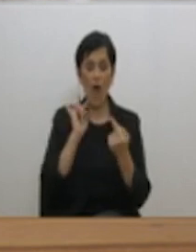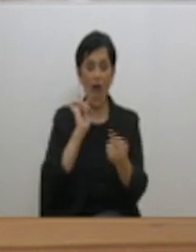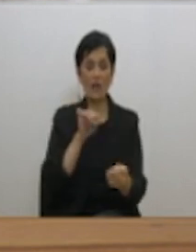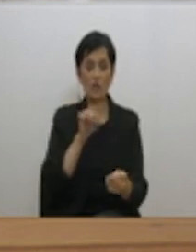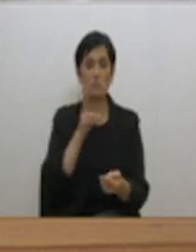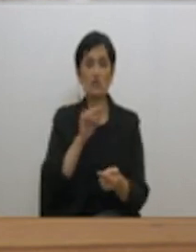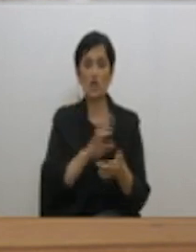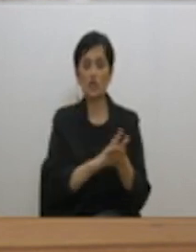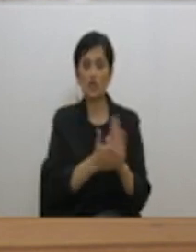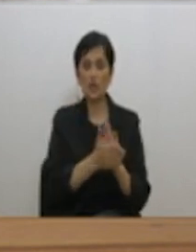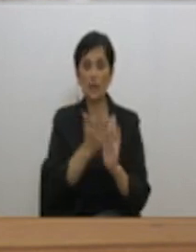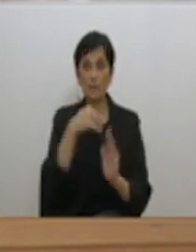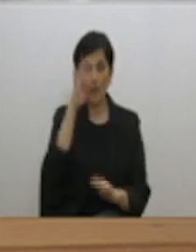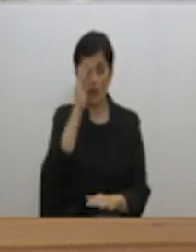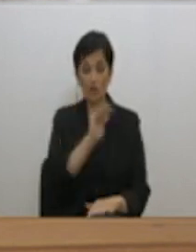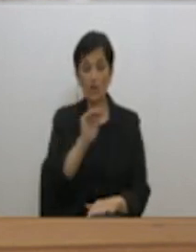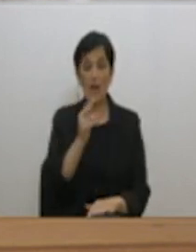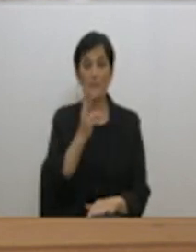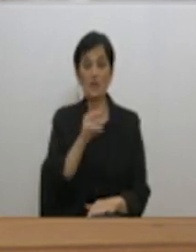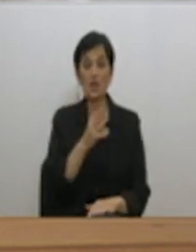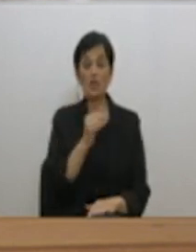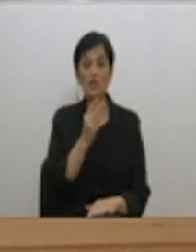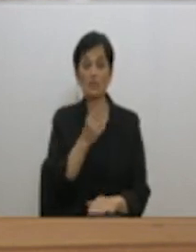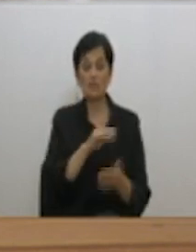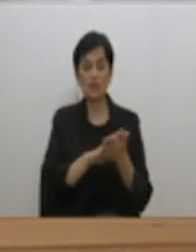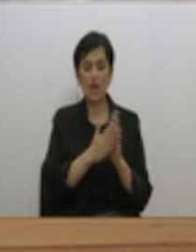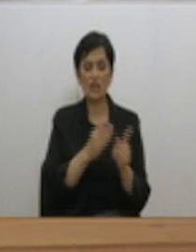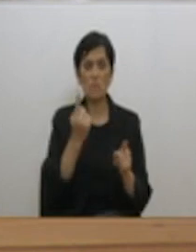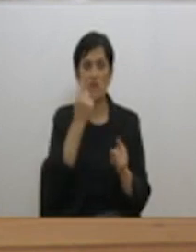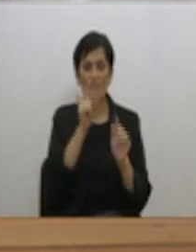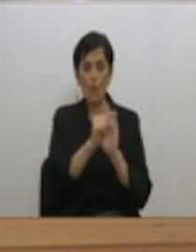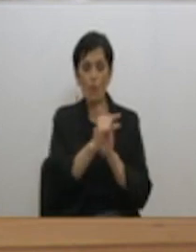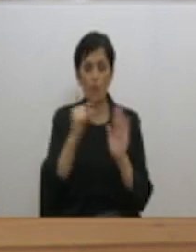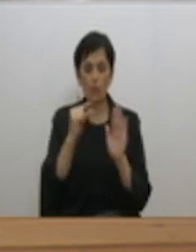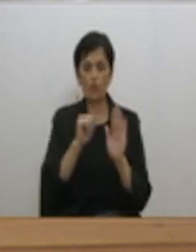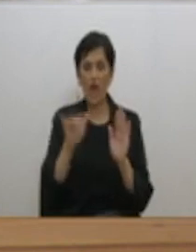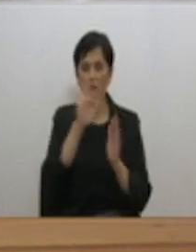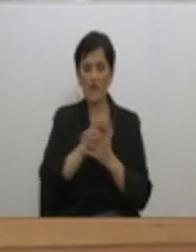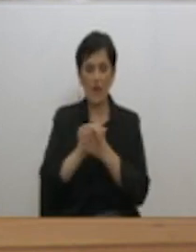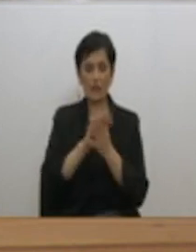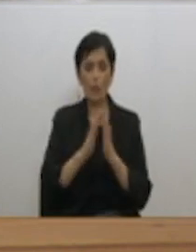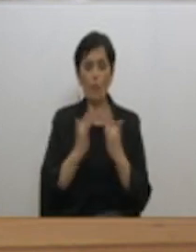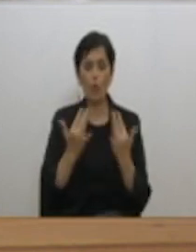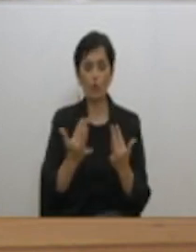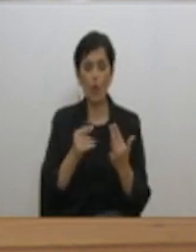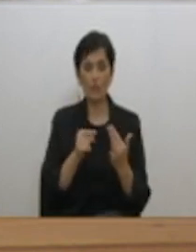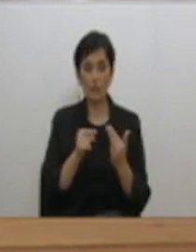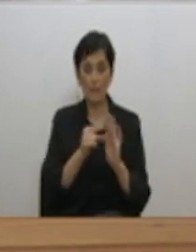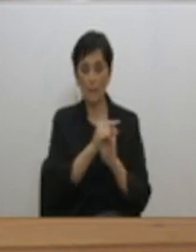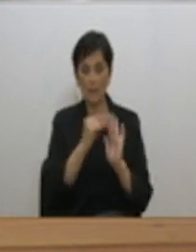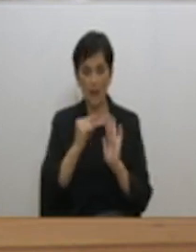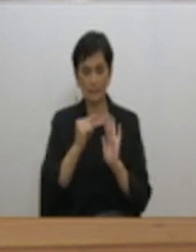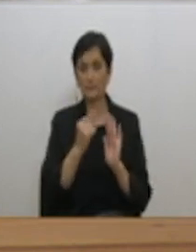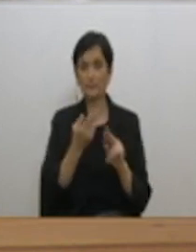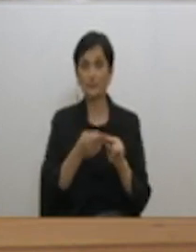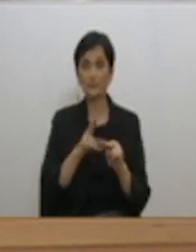მიშელის შეთანხმებას და შეგახსენებთ, მიშელის შეთანხმების შესრულება არის პირველი პუნქტი ევროკავშირის მოთხოვნებში. ამიტომ